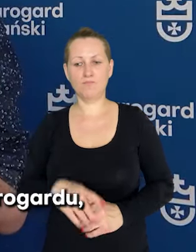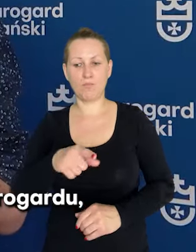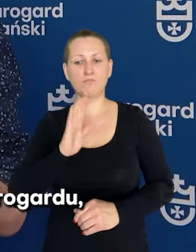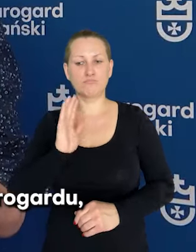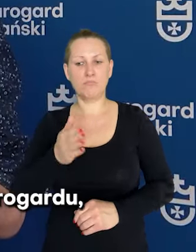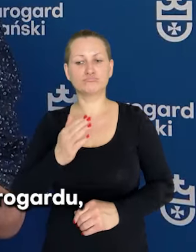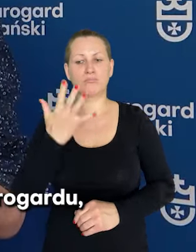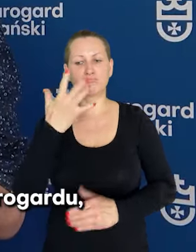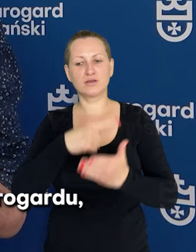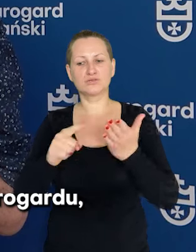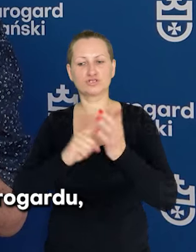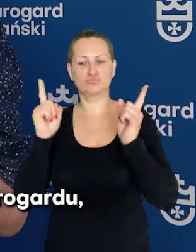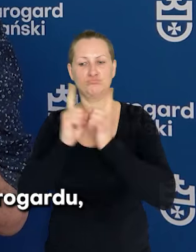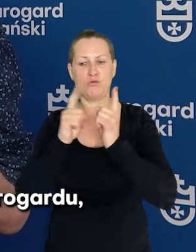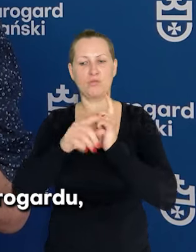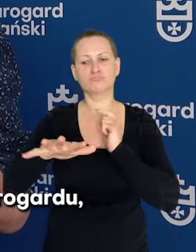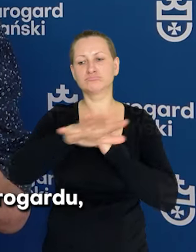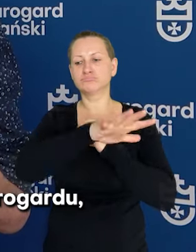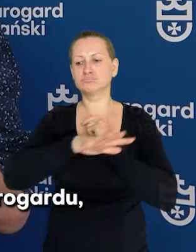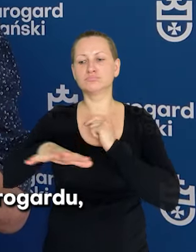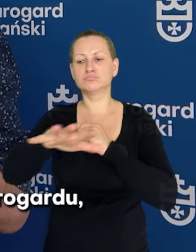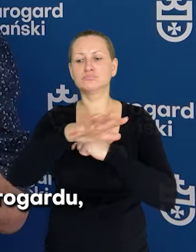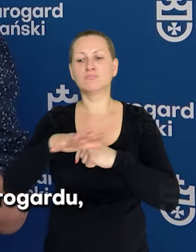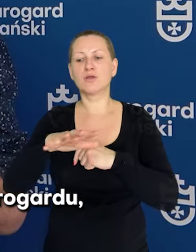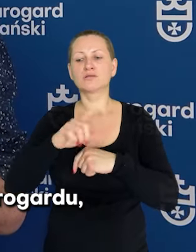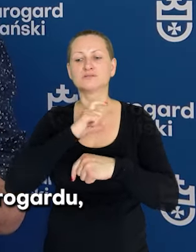cykl 5 spotkań na terenie